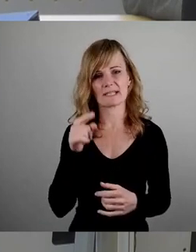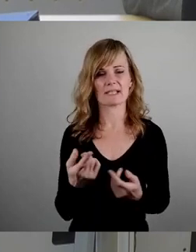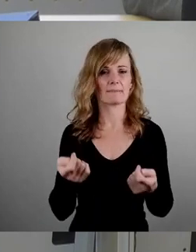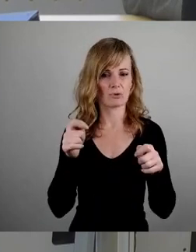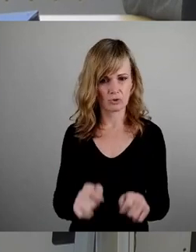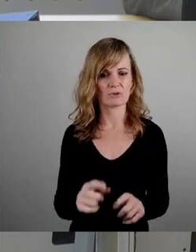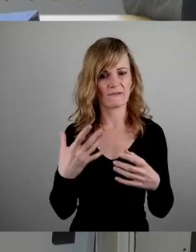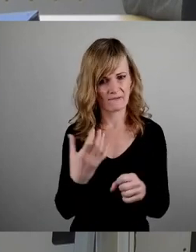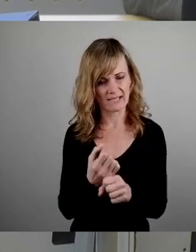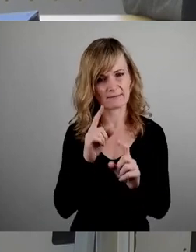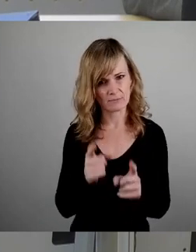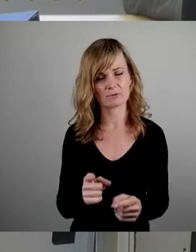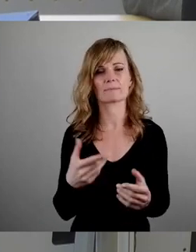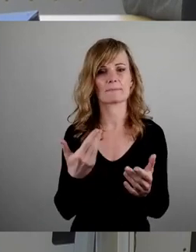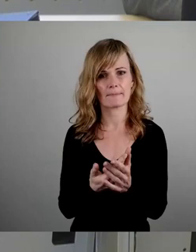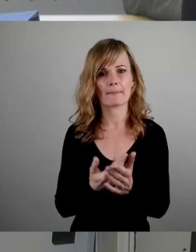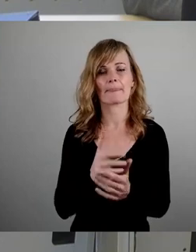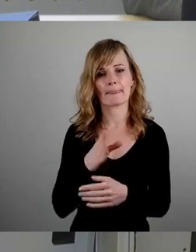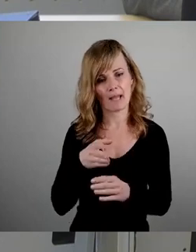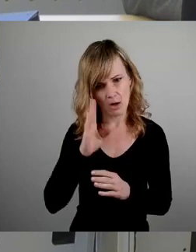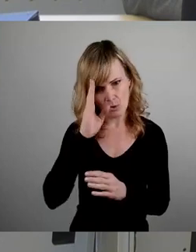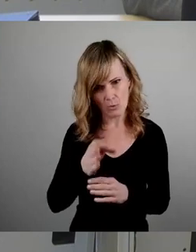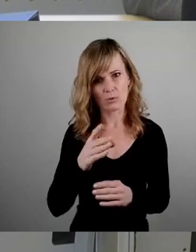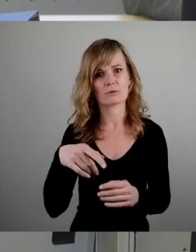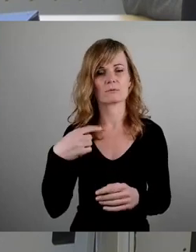fassen und auf den Weg zu gehen, um